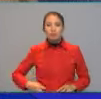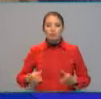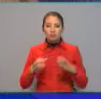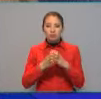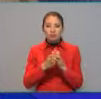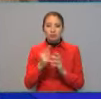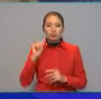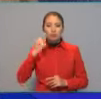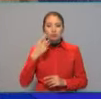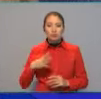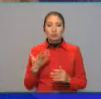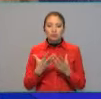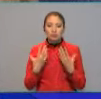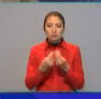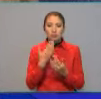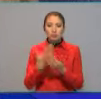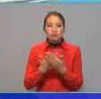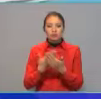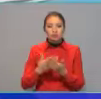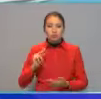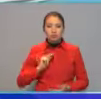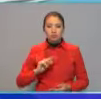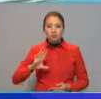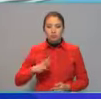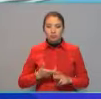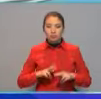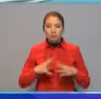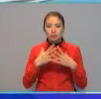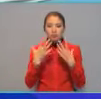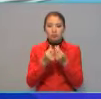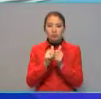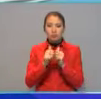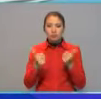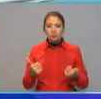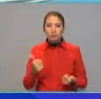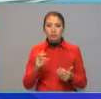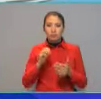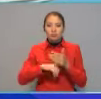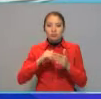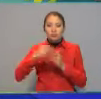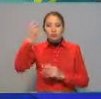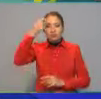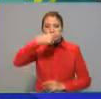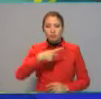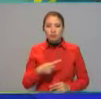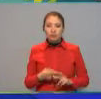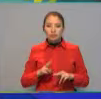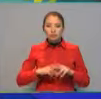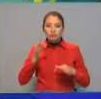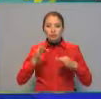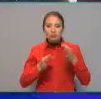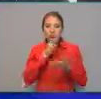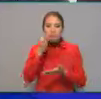ренжіскен ерлі зайыптыларға басу ақыл кеңес айтады. Бүтін отбасының бұзылуының себеп салдарын анықтауға тырысады екен. Айтқандай,